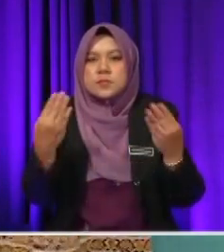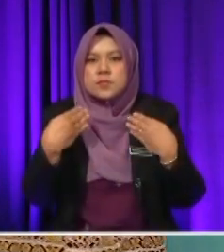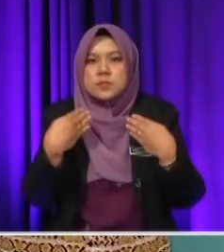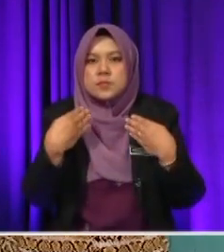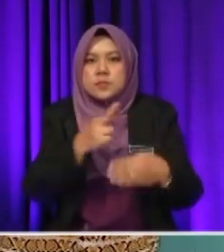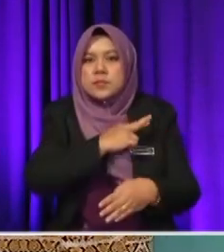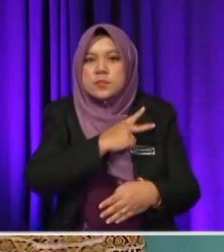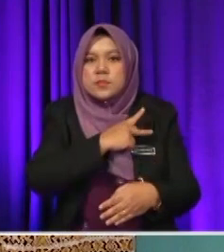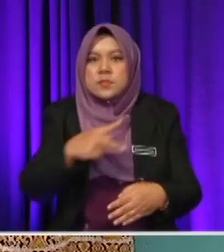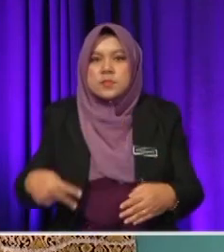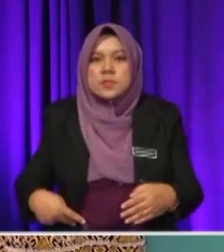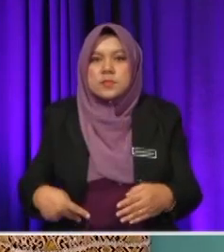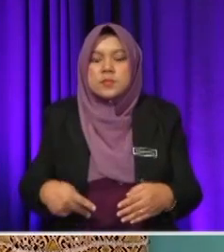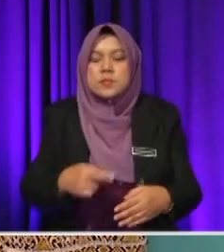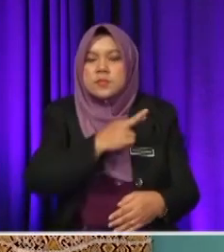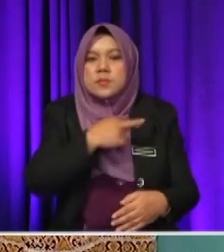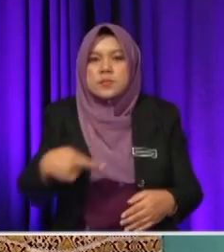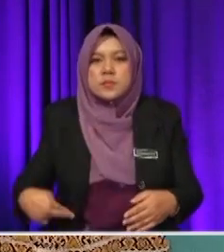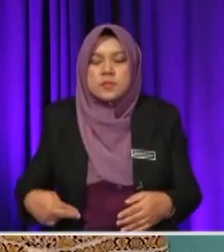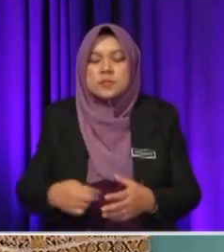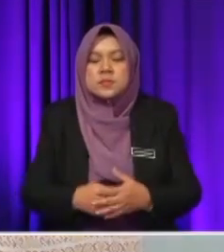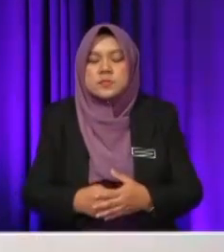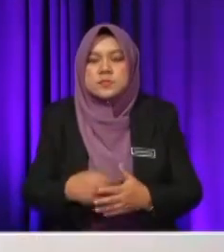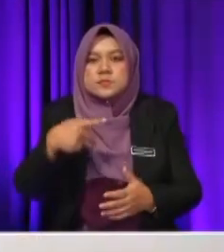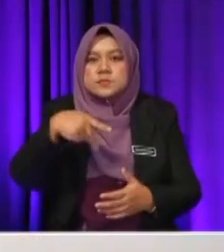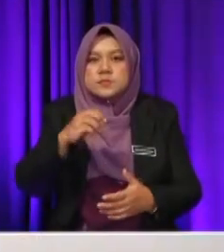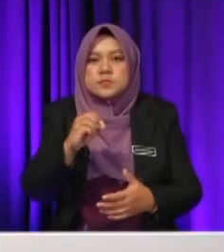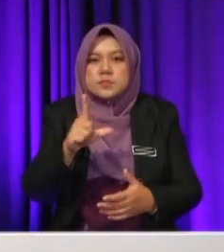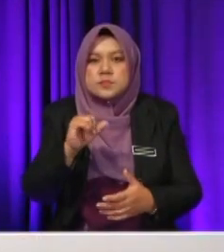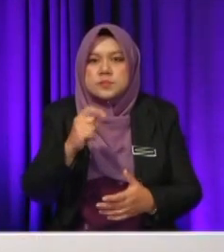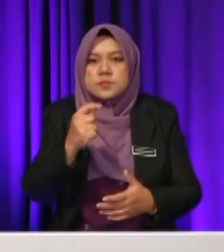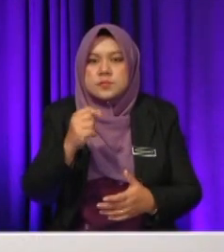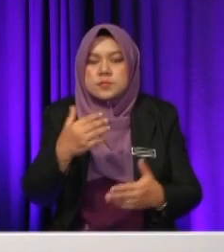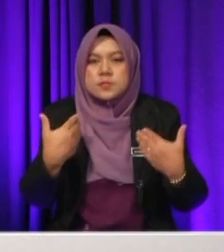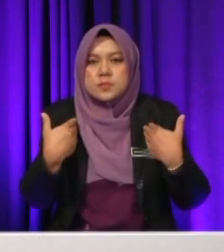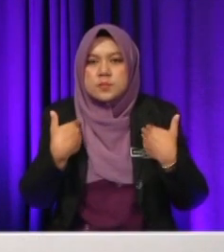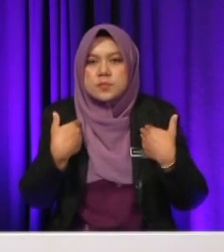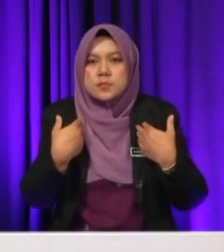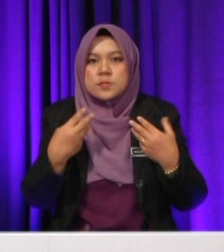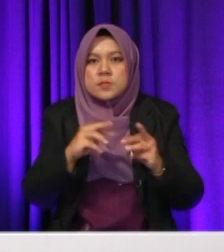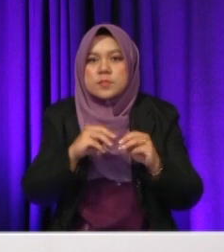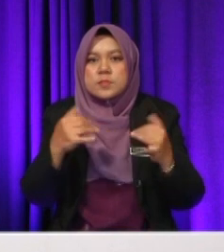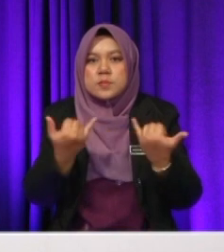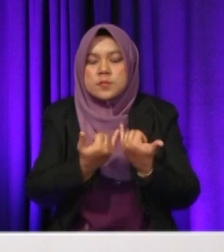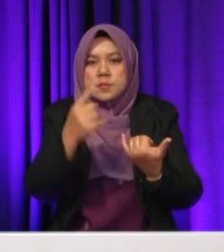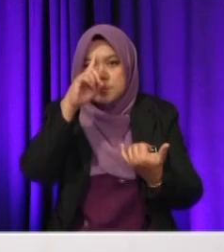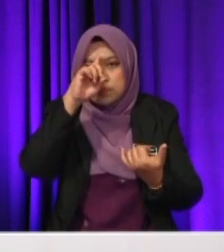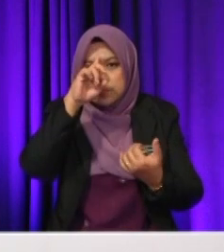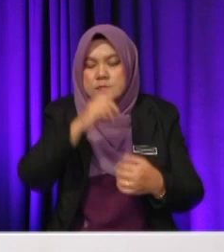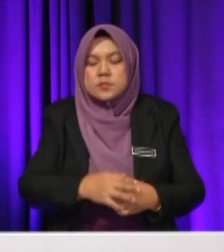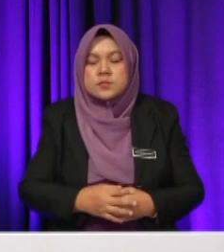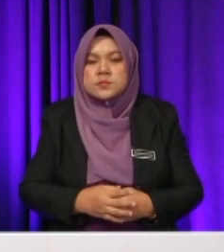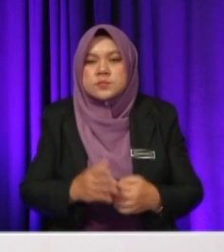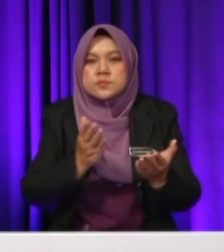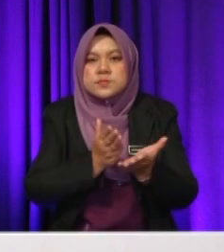kemudian dalam bidang politik lagi kita lihat berkaitan kemunculan masyarakat India Oke seterusnya